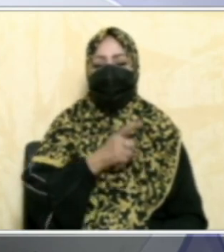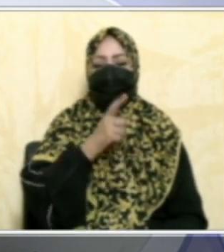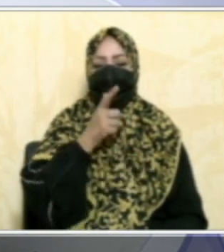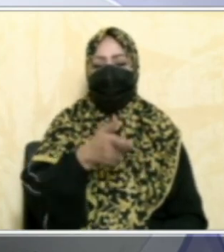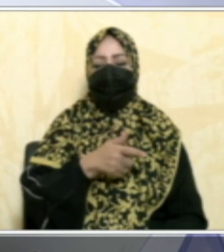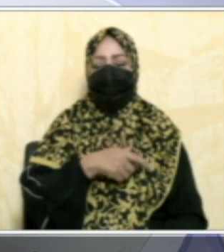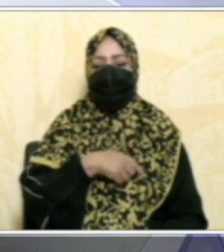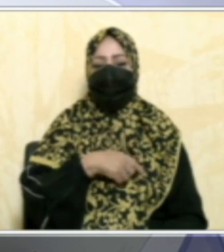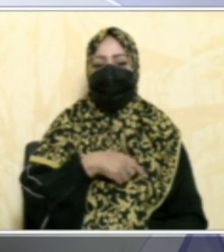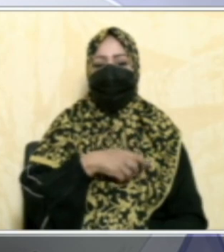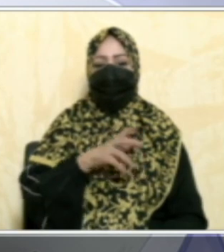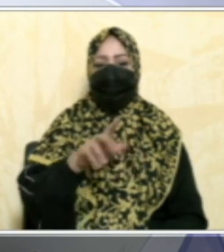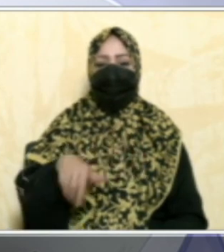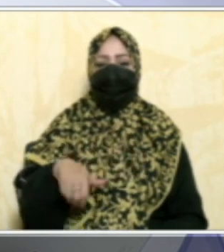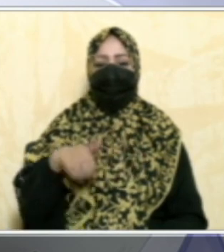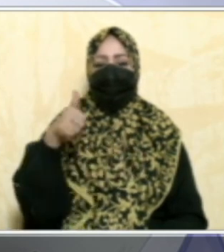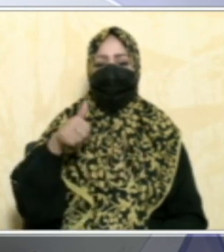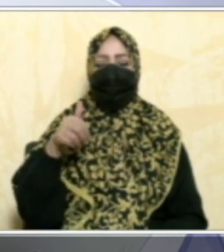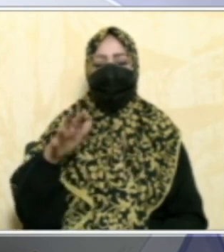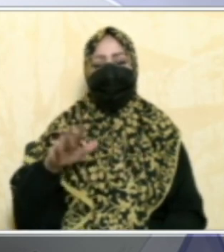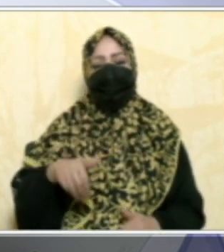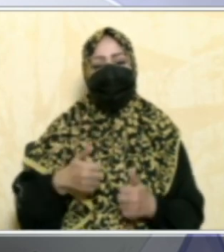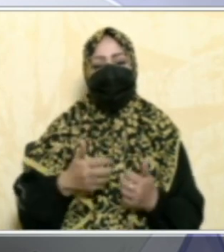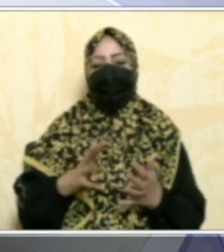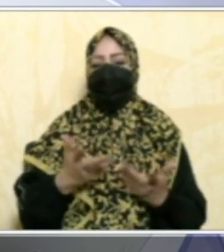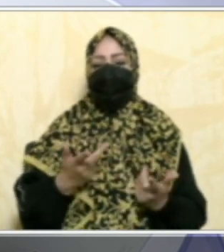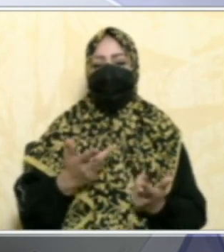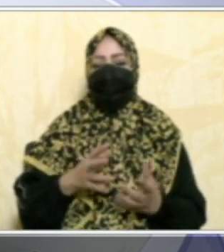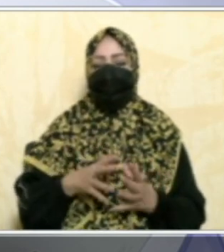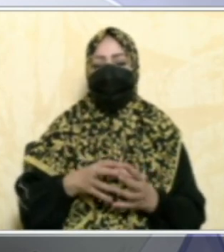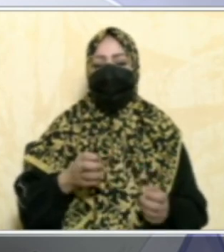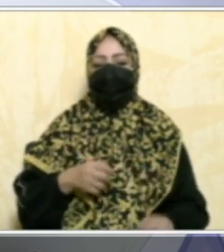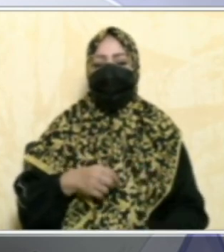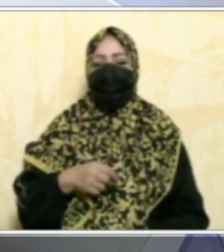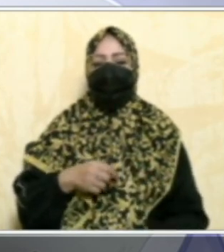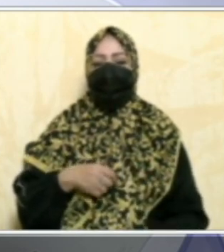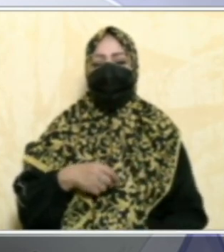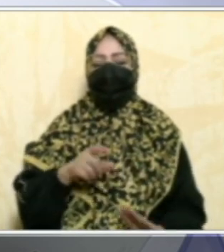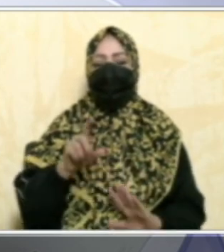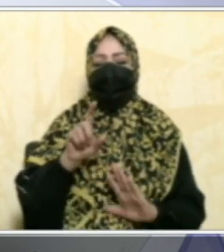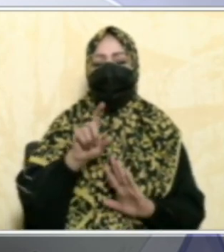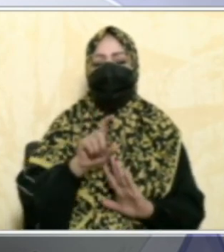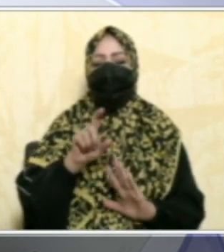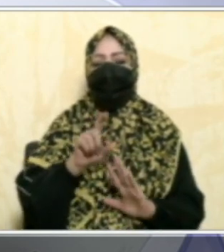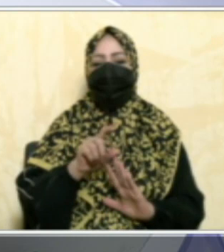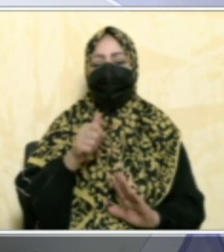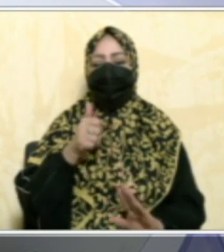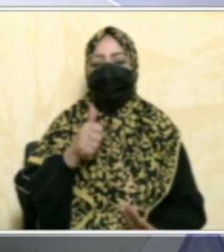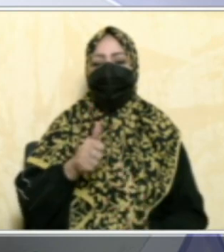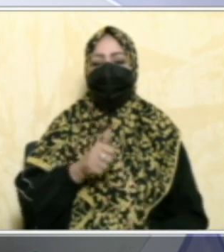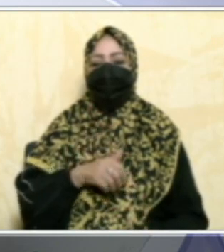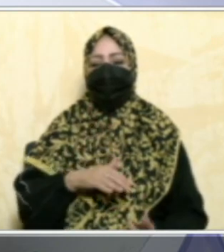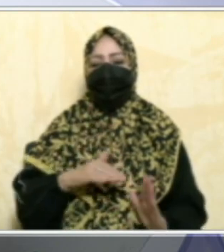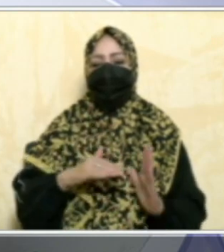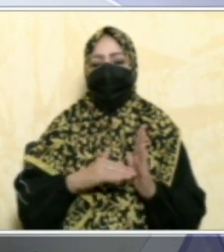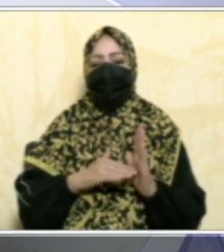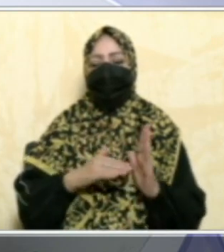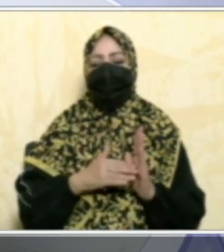ذلك، قال ما هو، قال آية الكرسي فضلها أنها يعني لا يستطيعها الشيطان